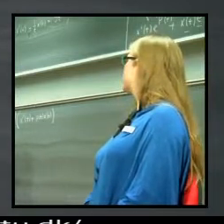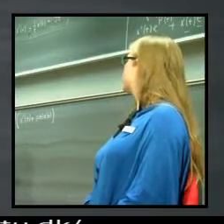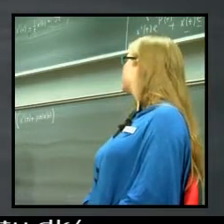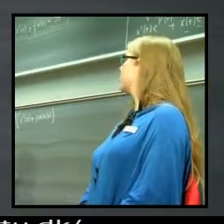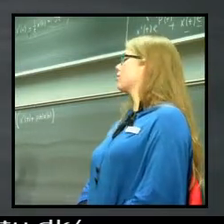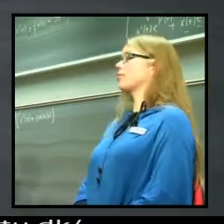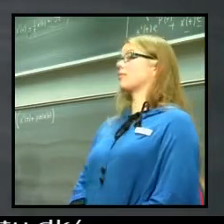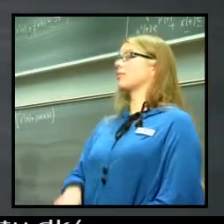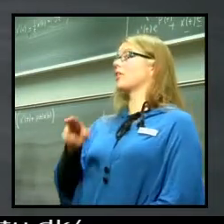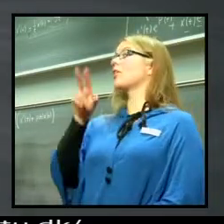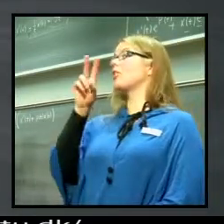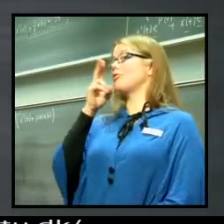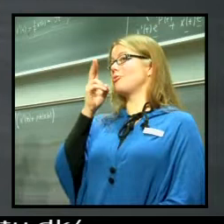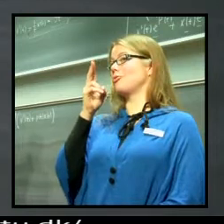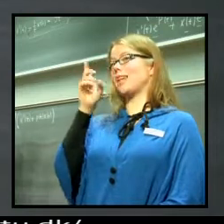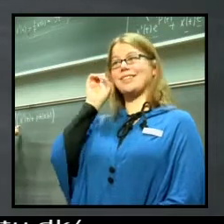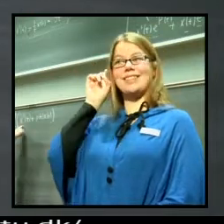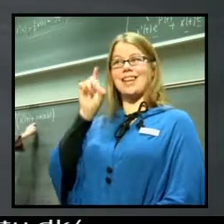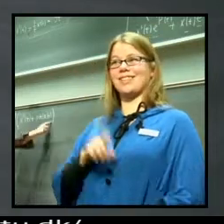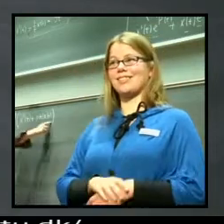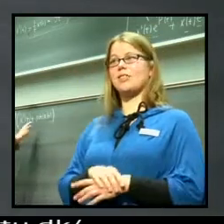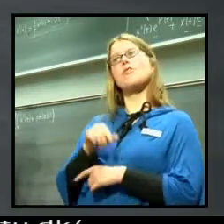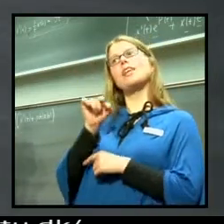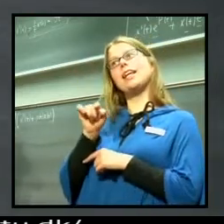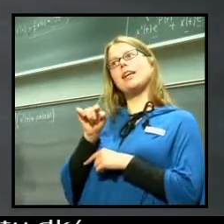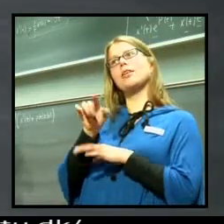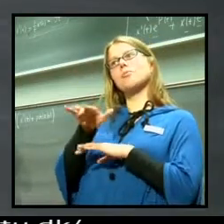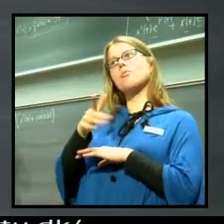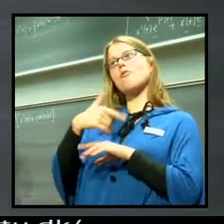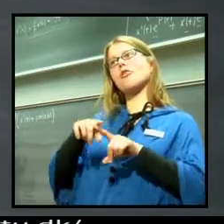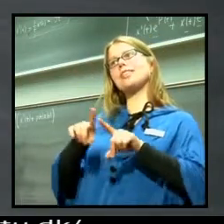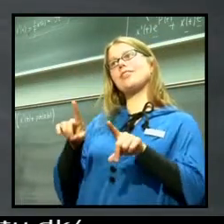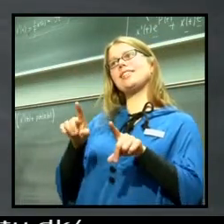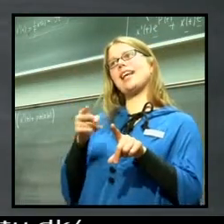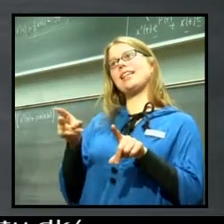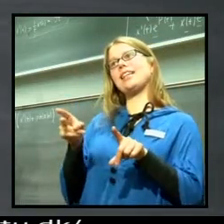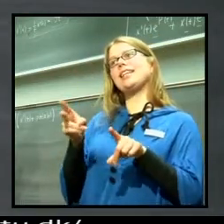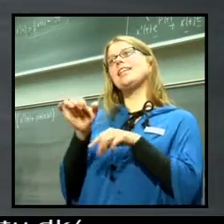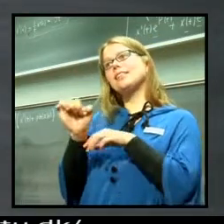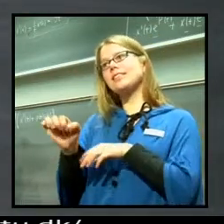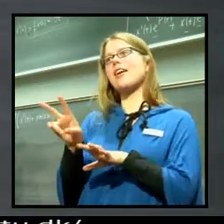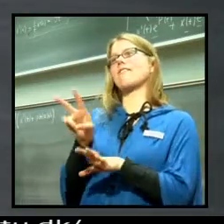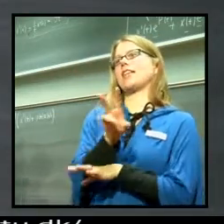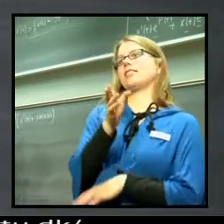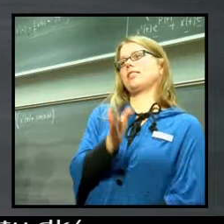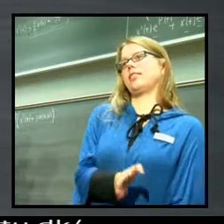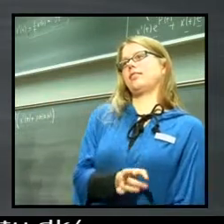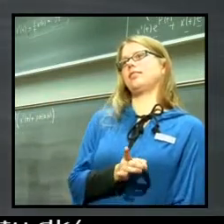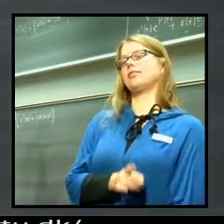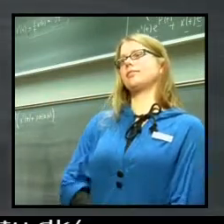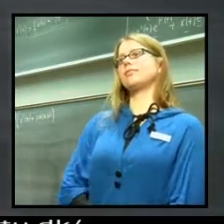Og så kan I se trækket, fordi det der er jo lige præcis vores differentialligning. Venstre side